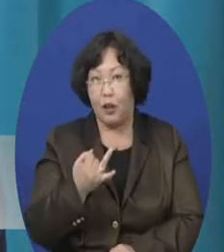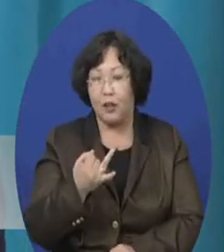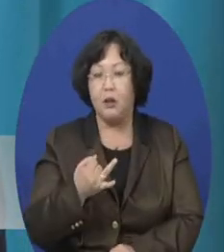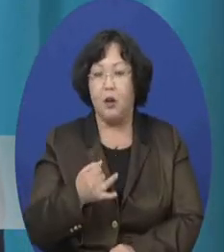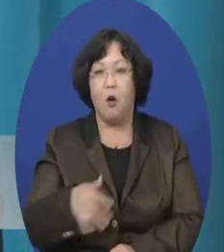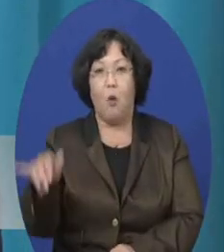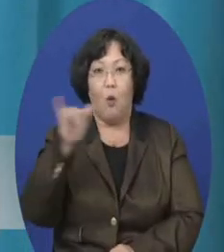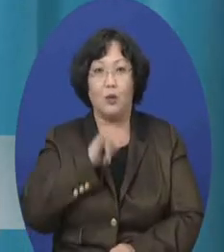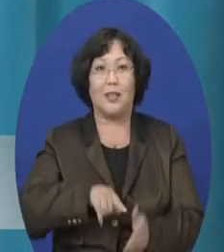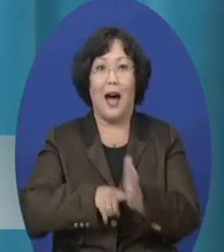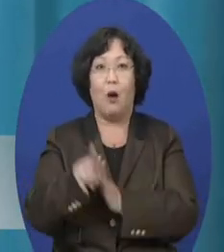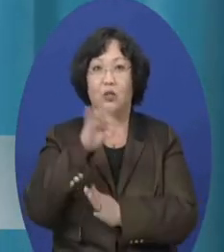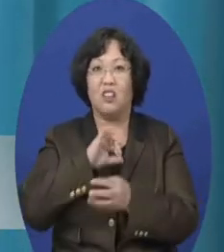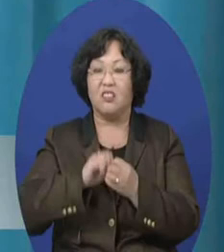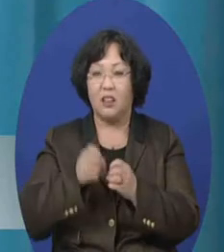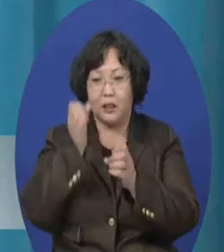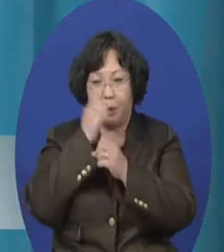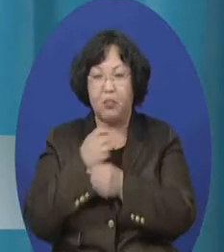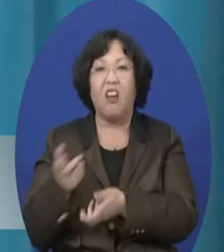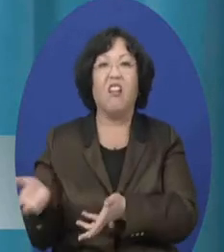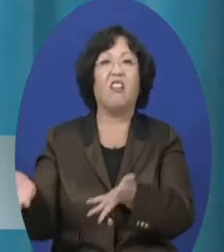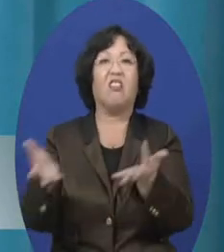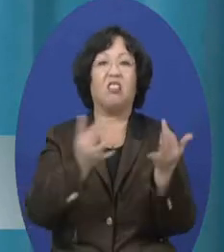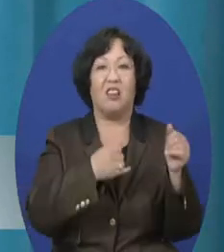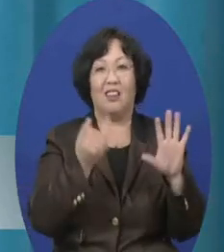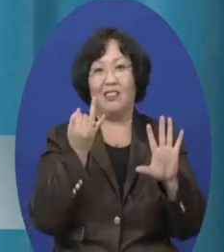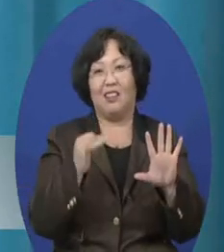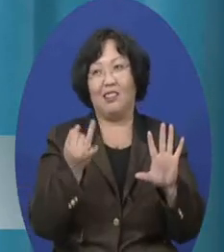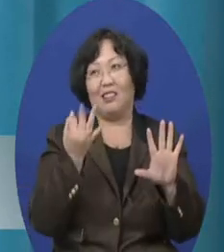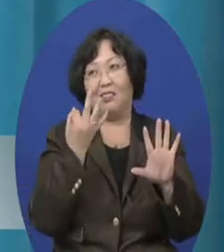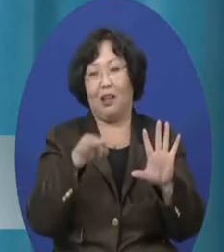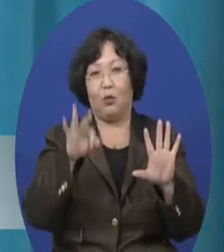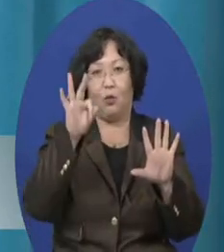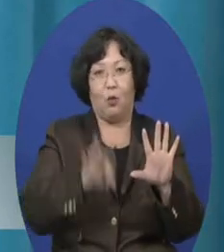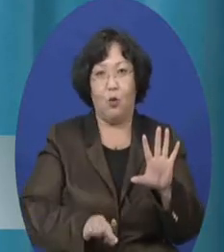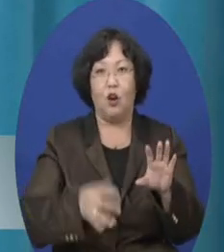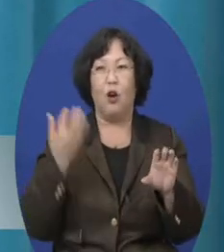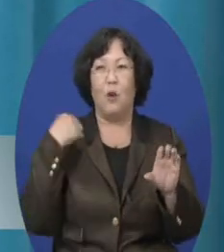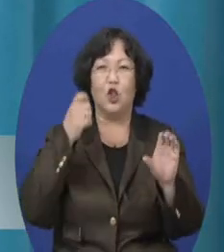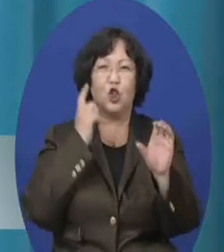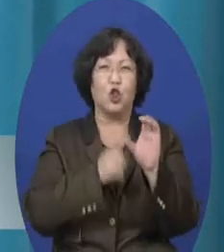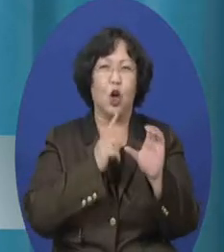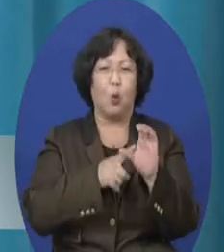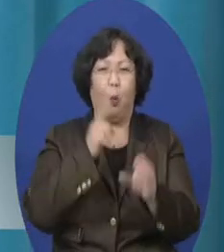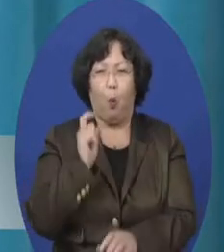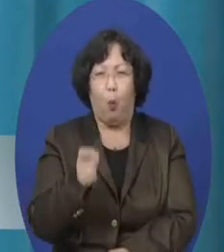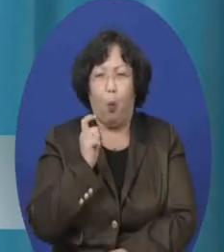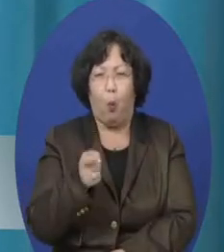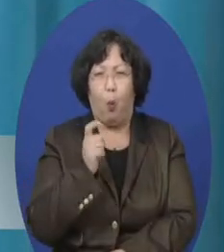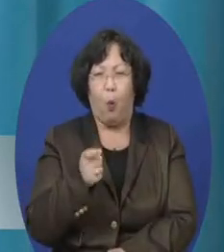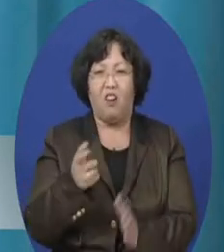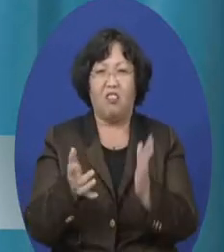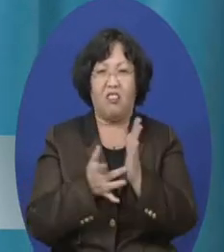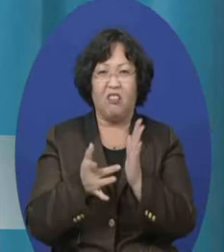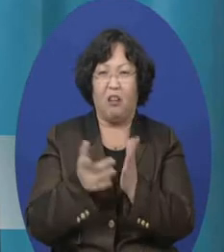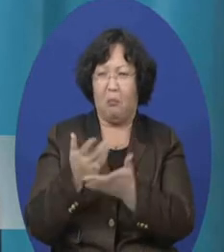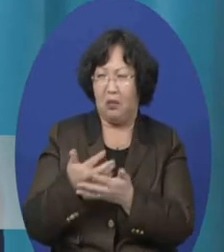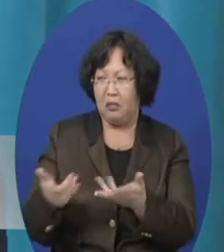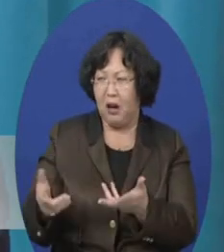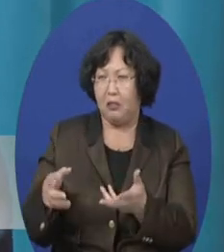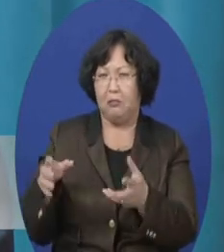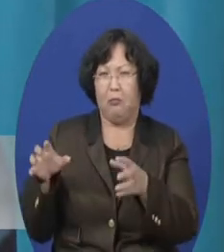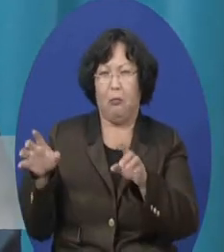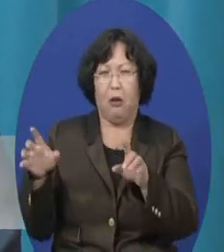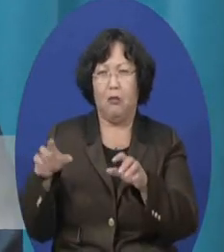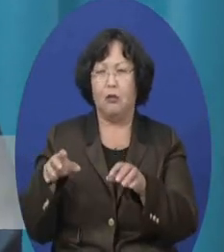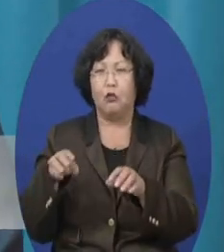энэ лабораторийн тойлгоор одоо нийт лабораторийн 70-80% нь социализмынхаа үеийн танд хөрөмжийн шинжилгээг хийж чадаагүй,